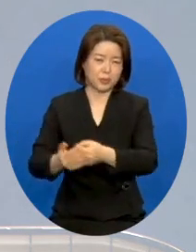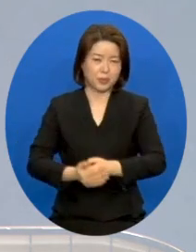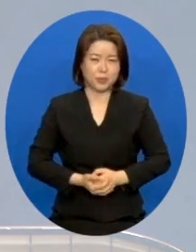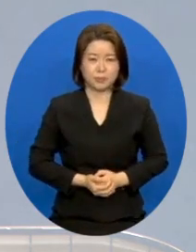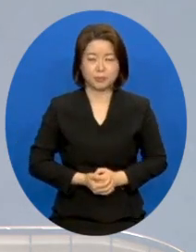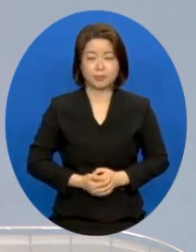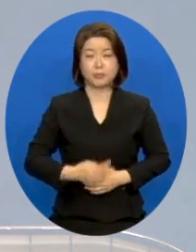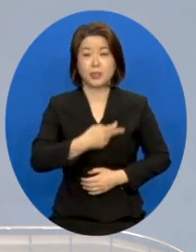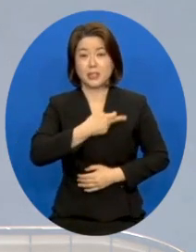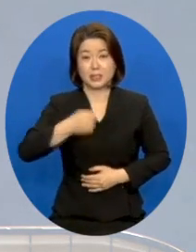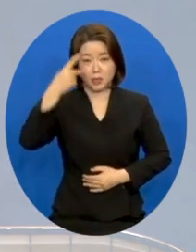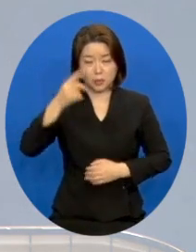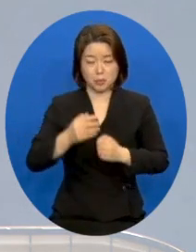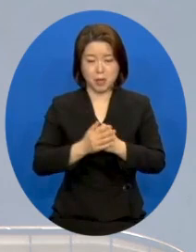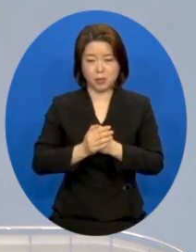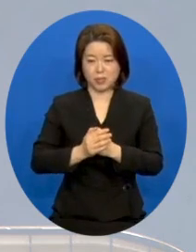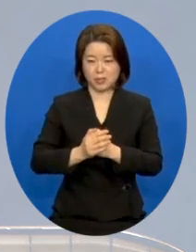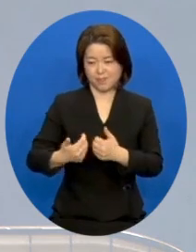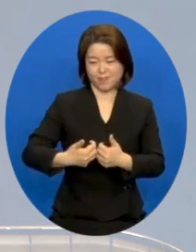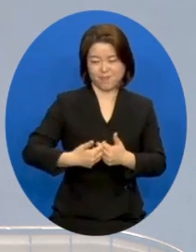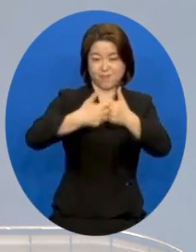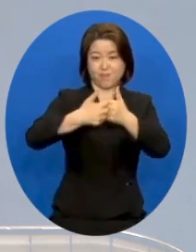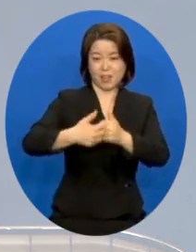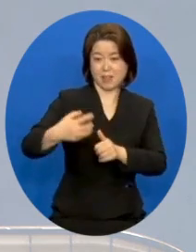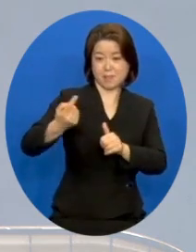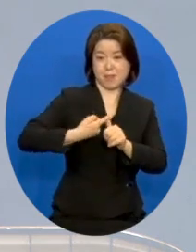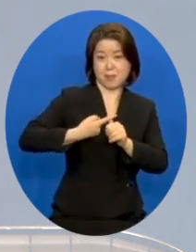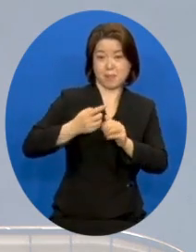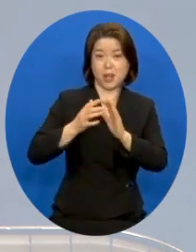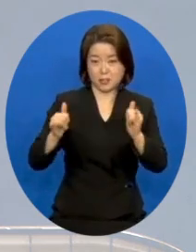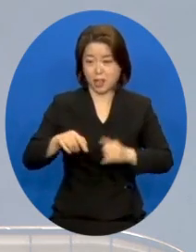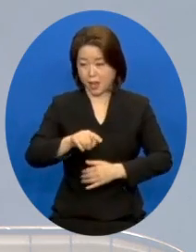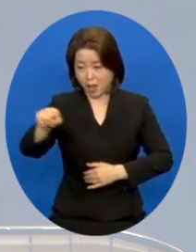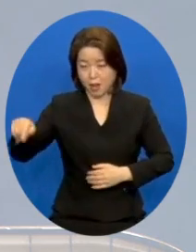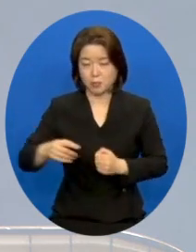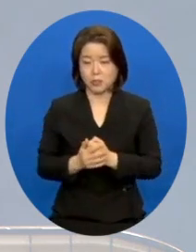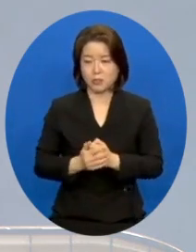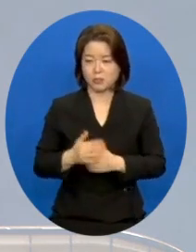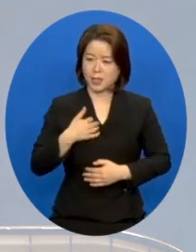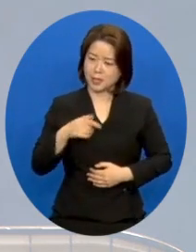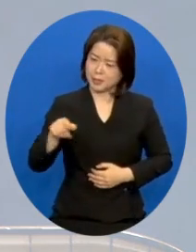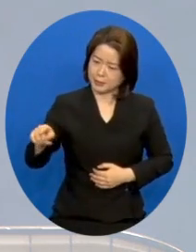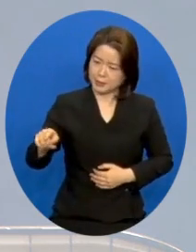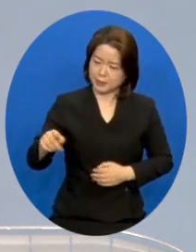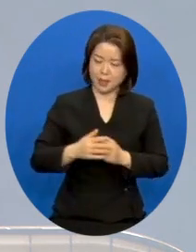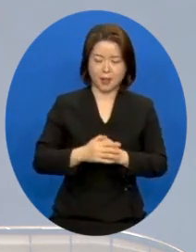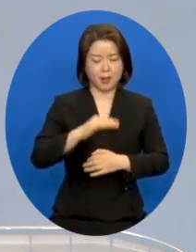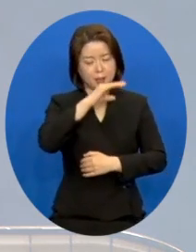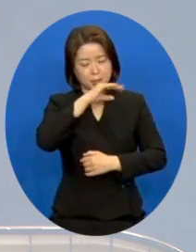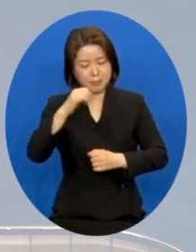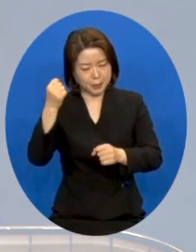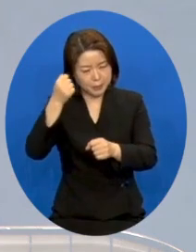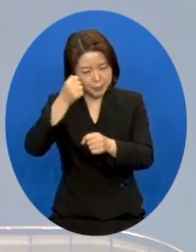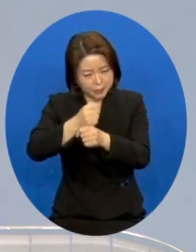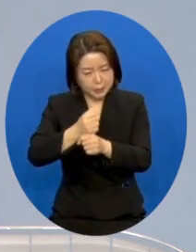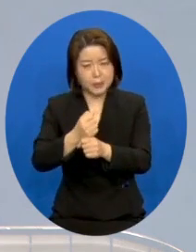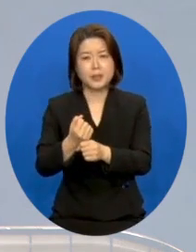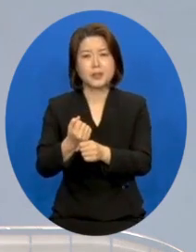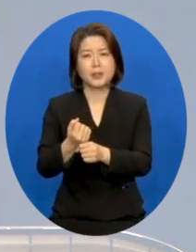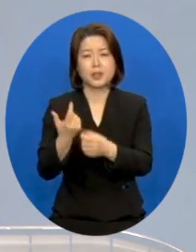사도 바울을 대적하는 리드를 사도 바울이 어떻든지 바로잡아 주어야 했습니다